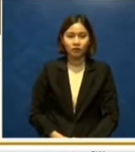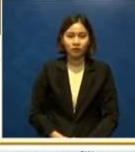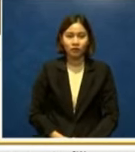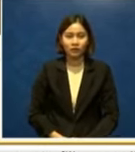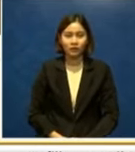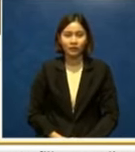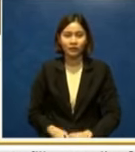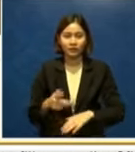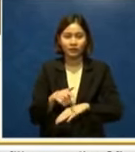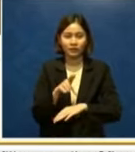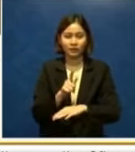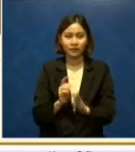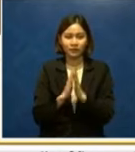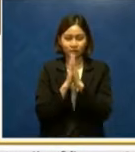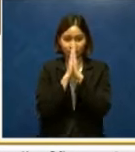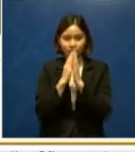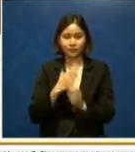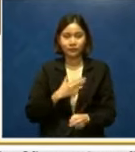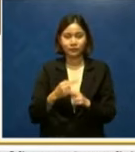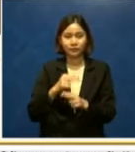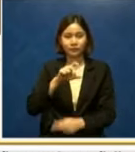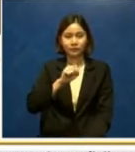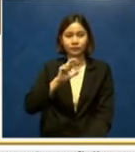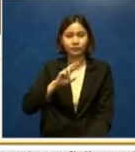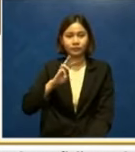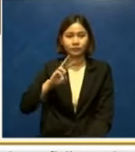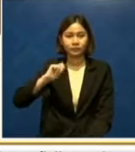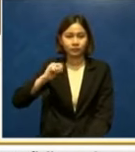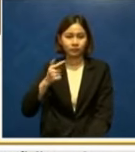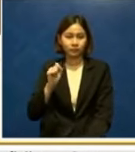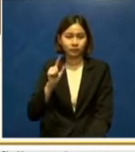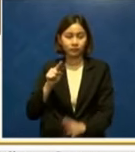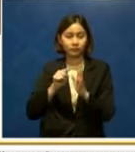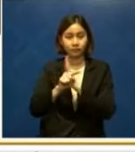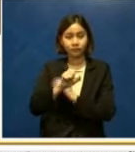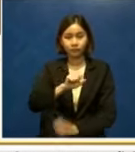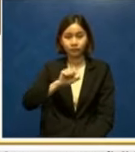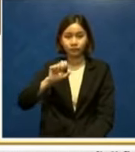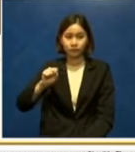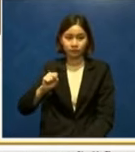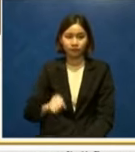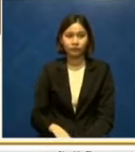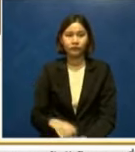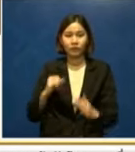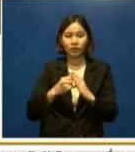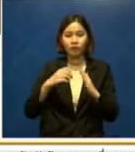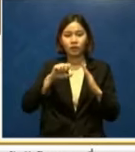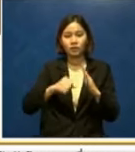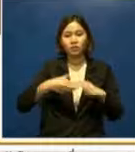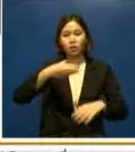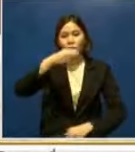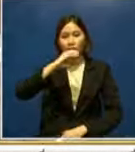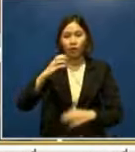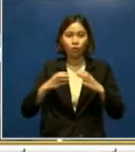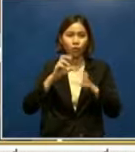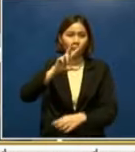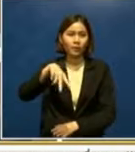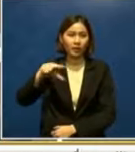ท่านประธานที่เคารพสรวงศ์เทียนทองสมาชิกสภาผู้แทนราษฎรจังหวัดสระแก้วเขต 3พรรคเพื่อไทย